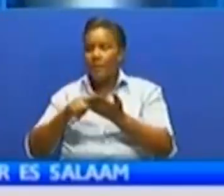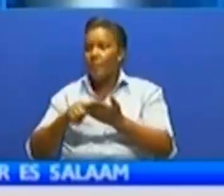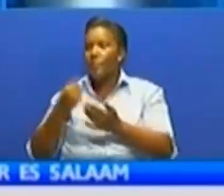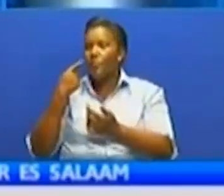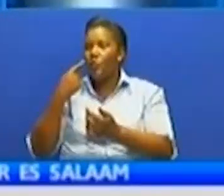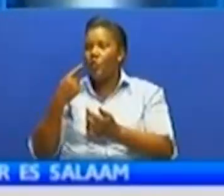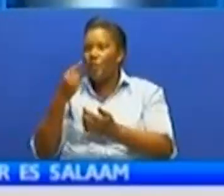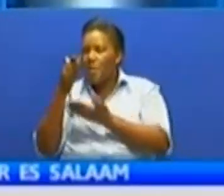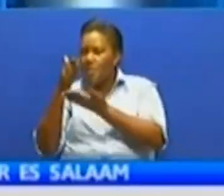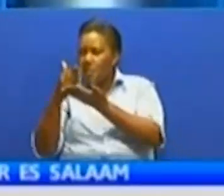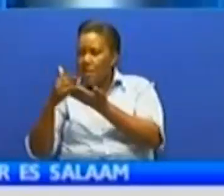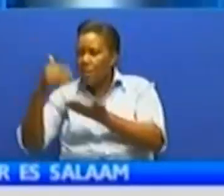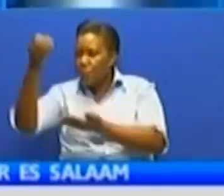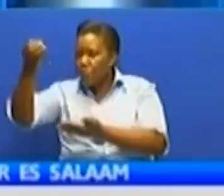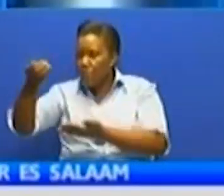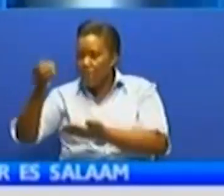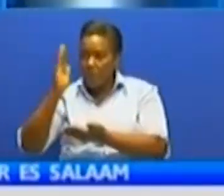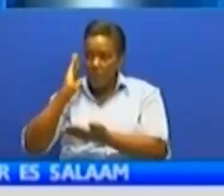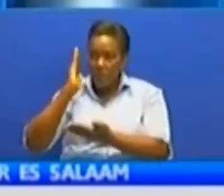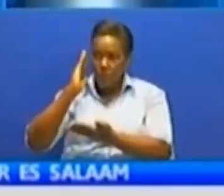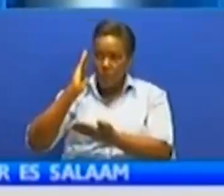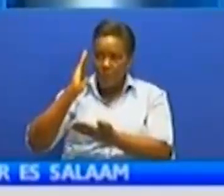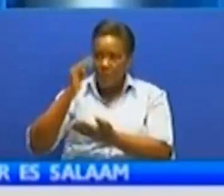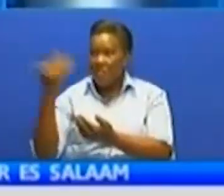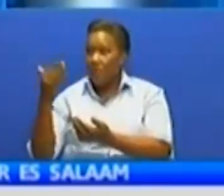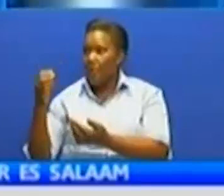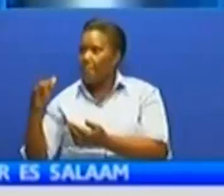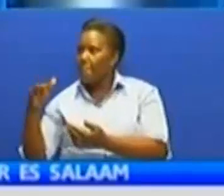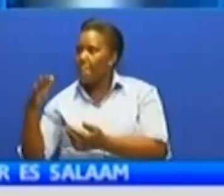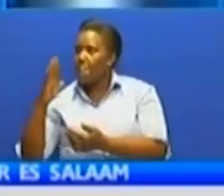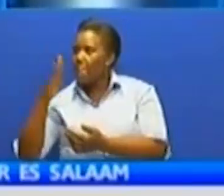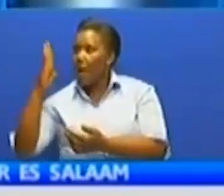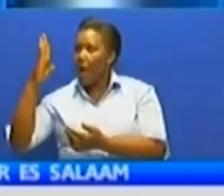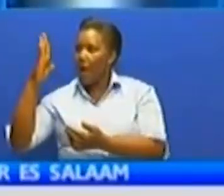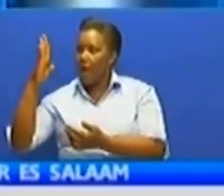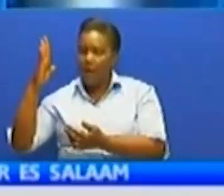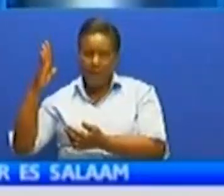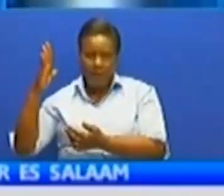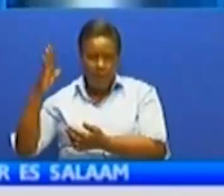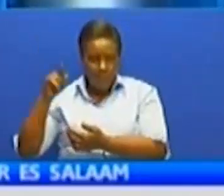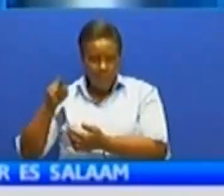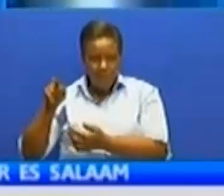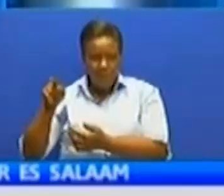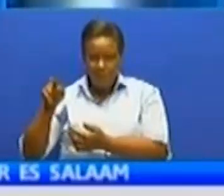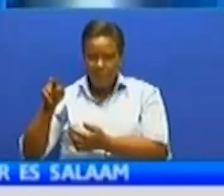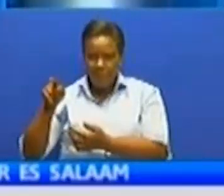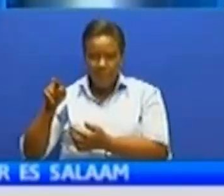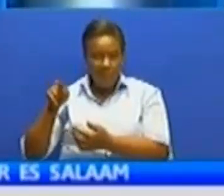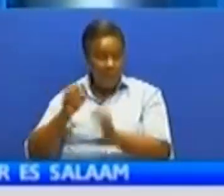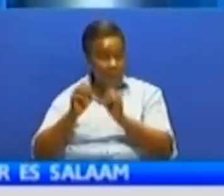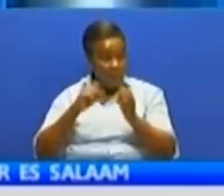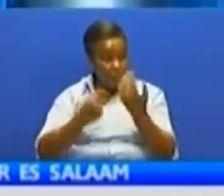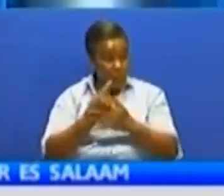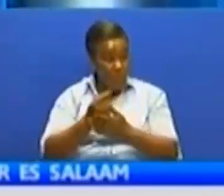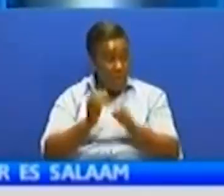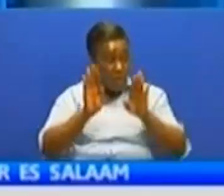weusi. Mm. Aidha sehemu fulani au sehemu yote. Aha. Kwa ikiwa ni sehemu yote, basi inaitwa kupatwa kikamilifu. Okay. Kama ni sehemu